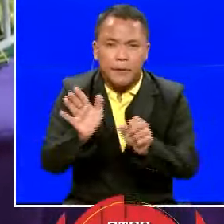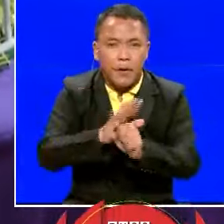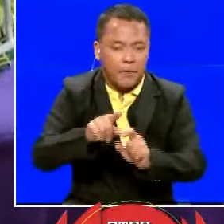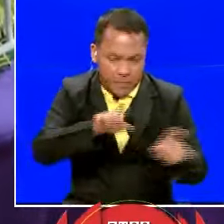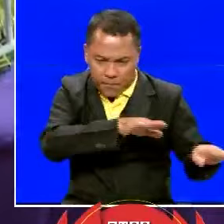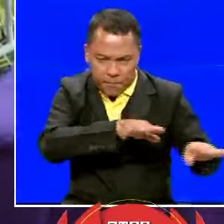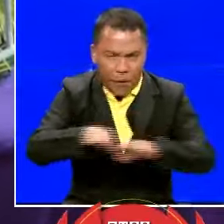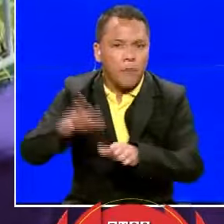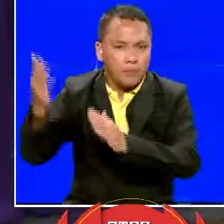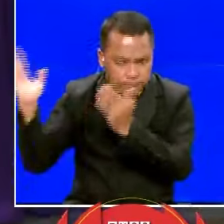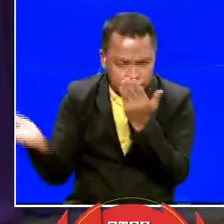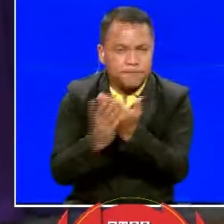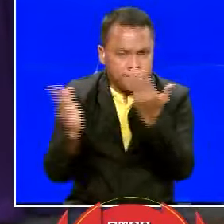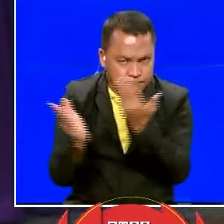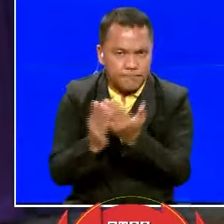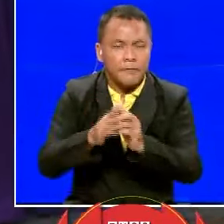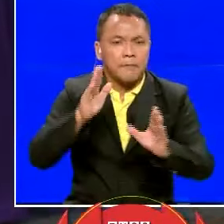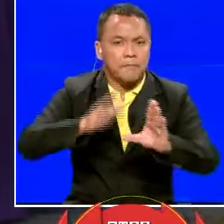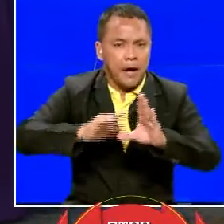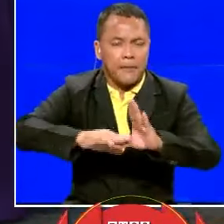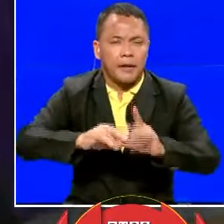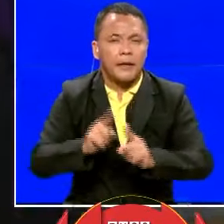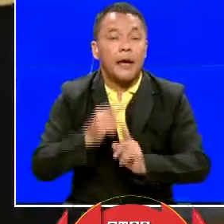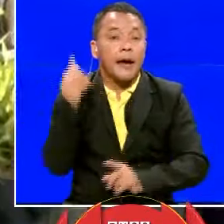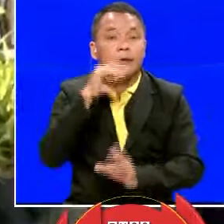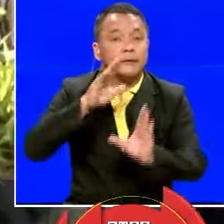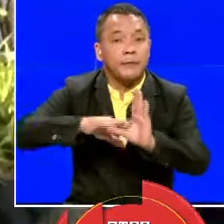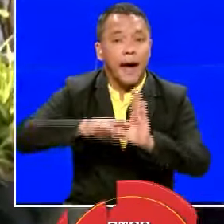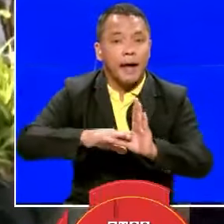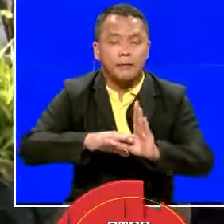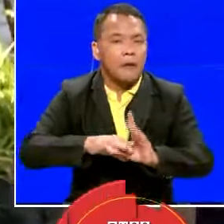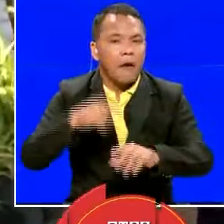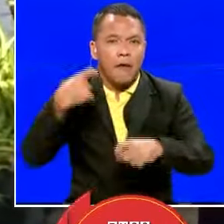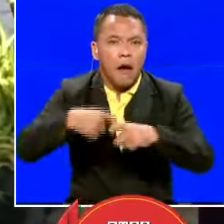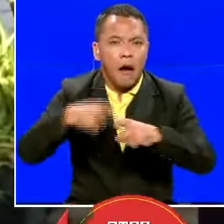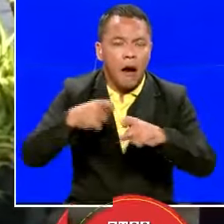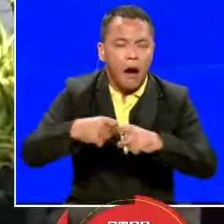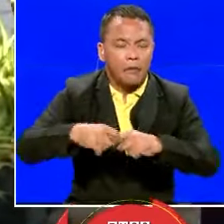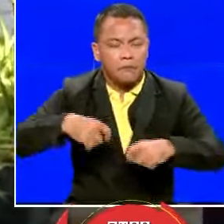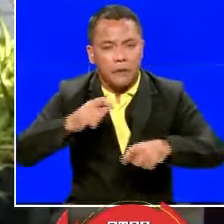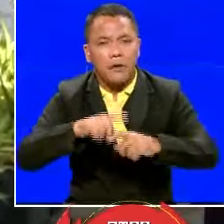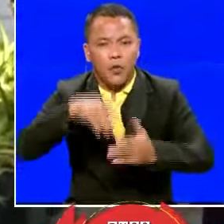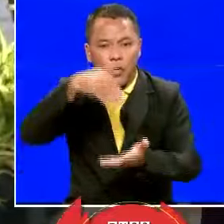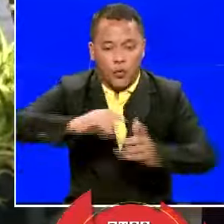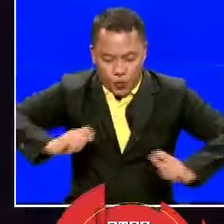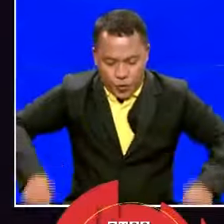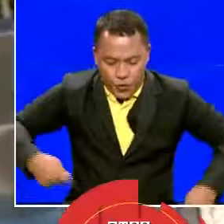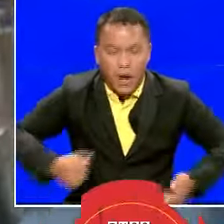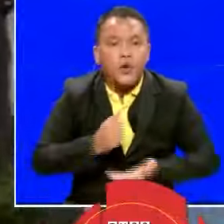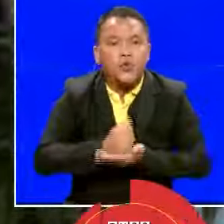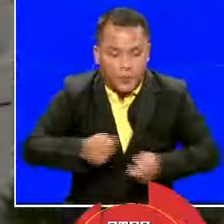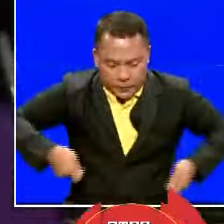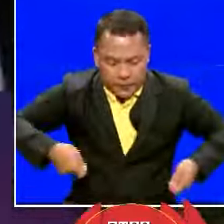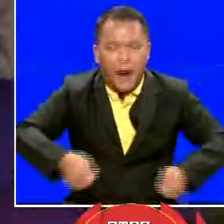ไปเตรียมพร้อมก่อนที่จะมาสมัครใหม่อีกครั้งส่วนผู้สมัครที่เคลื่อนไหวไม่สะดวกทางสำนักงานเขตได้จัดรถวีลแชร์อำนวยความสะดวกไว้